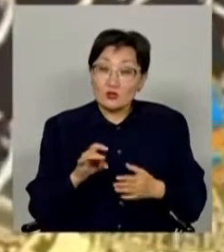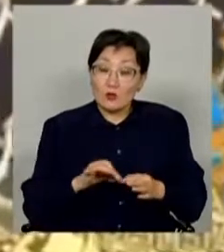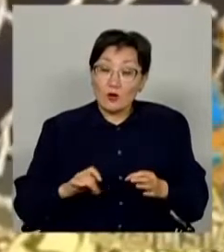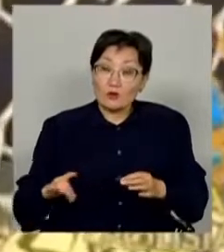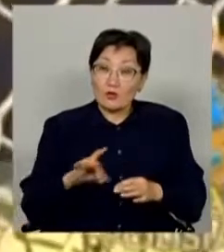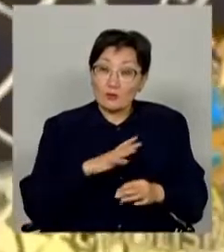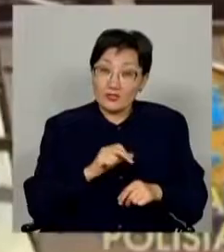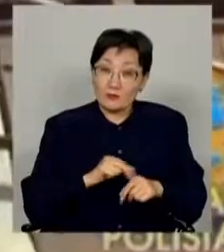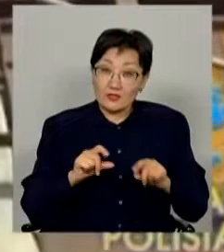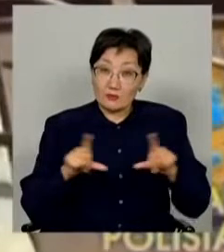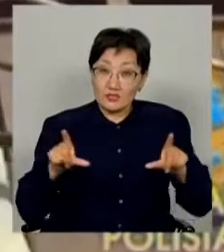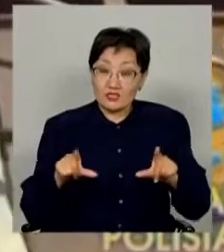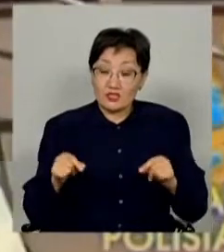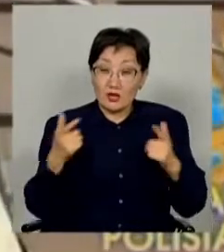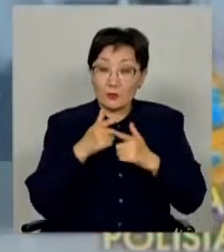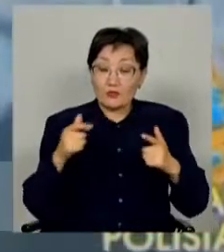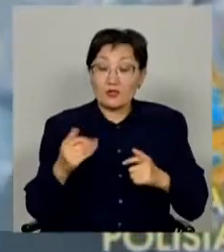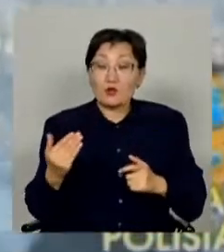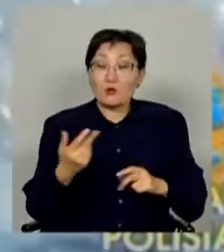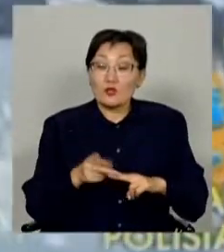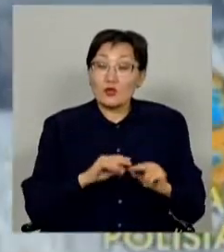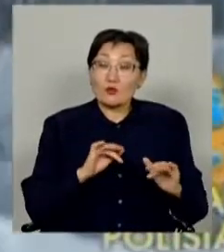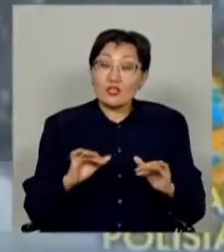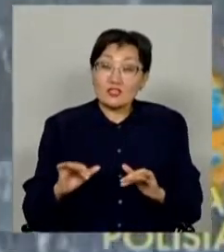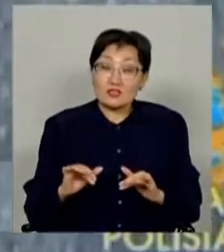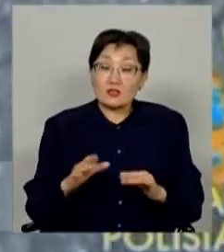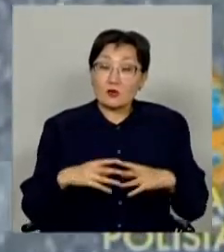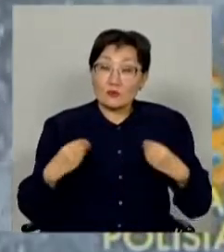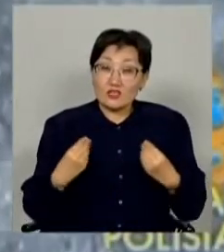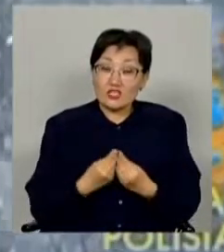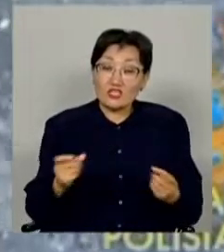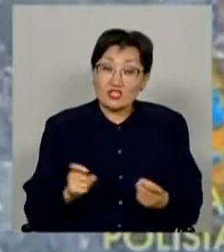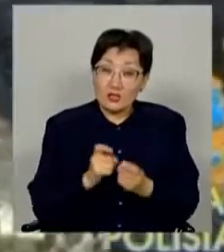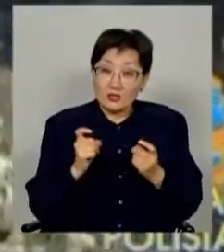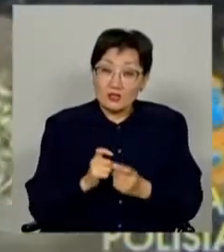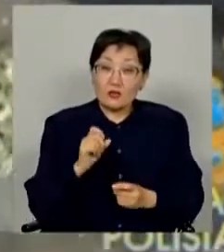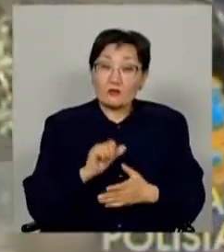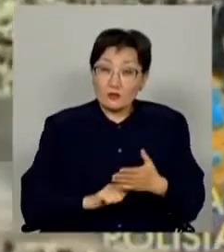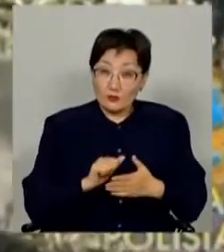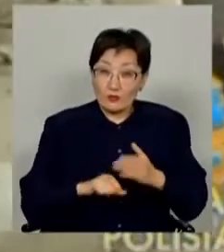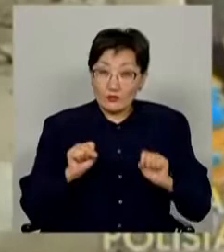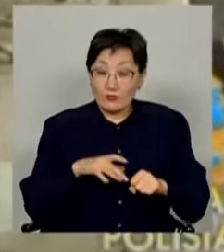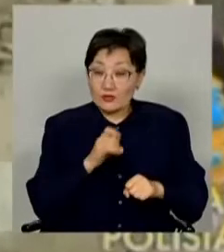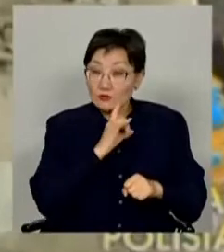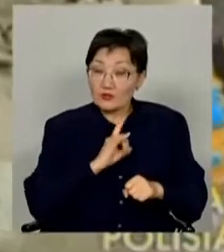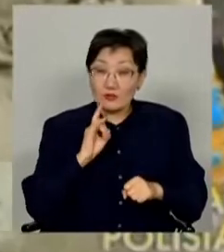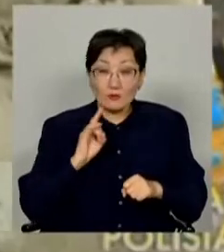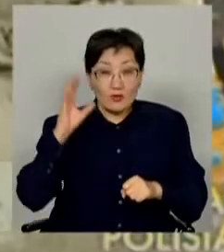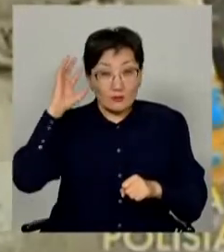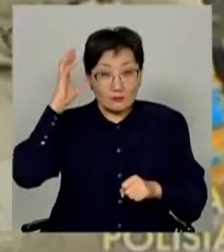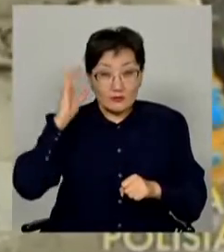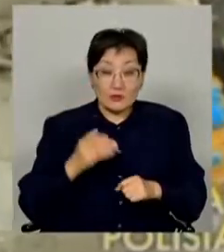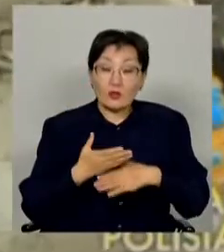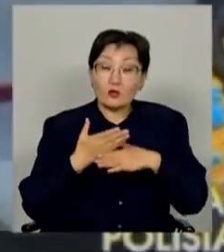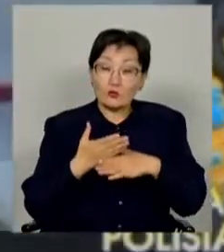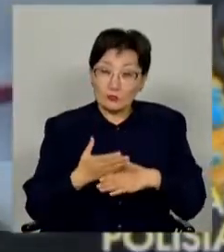болыпты. Полиция департаментінің ақпарынша, оның бұл әрекетіне отбасындағы жанжал ықпал етуі мүмкін. Әйелге психологиялық көмек